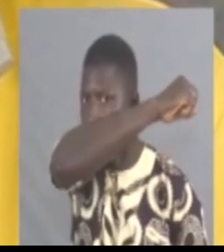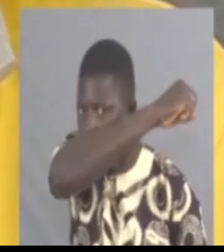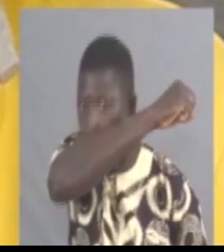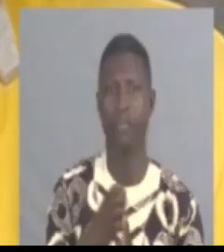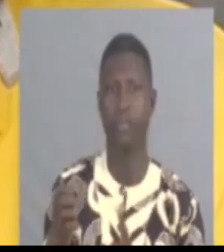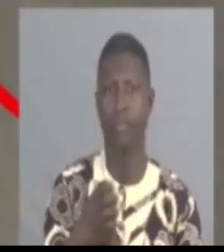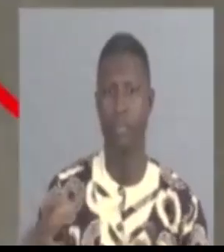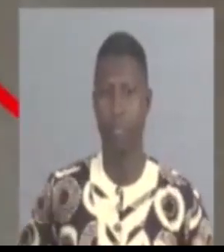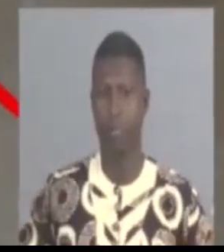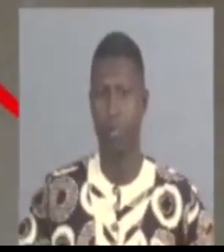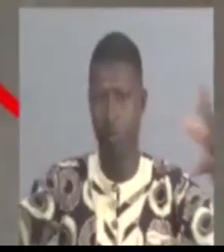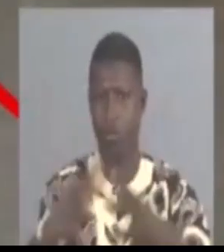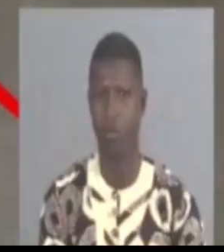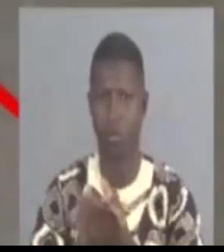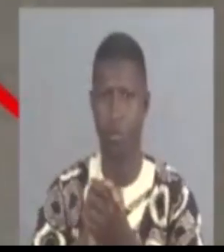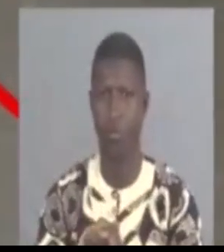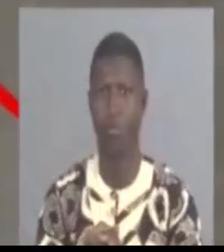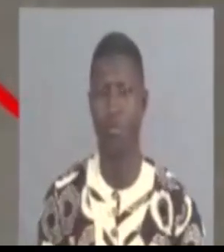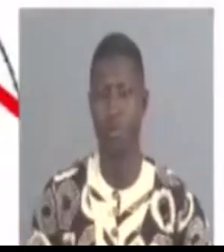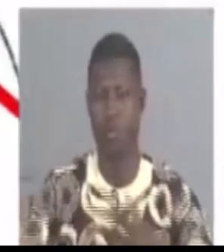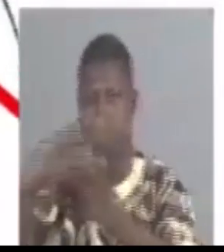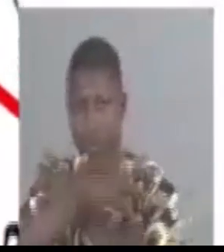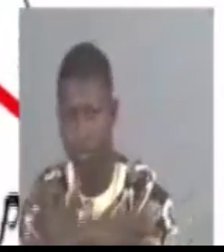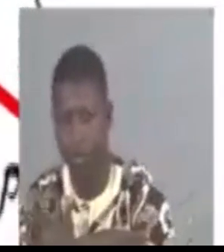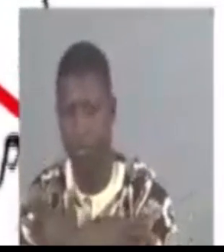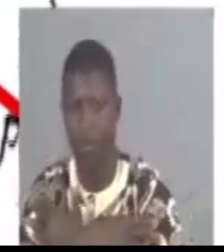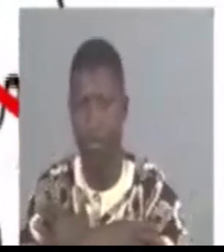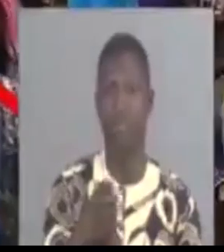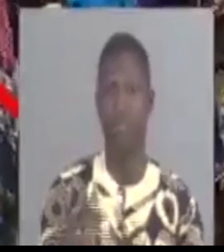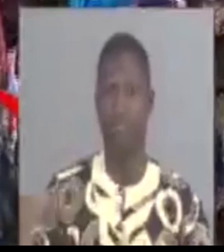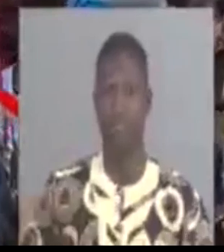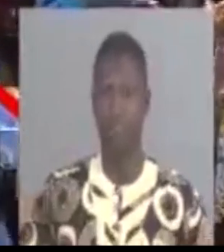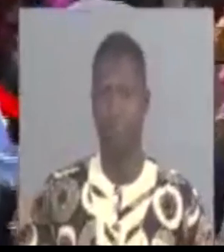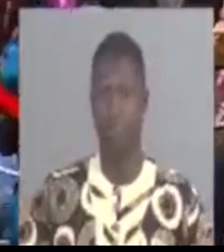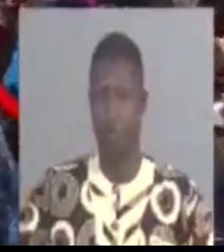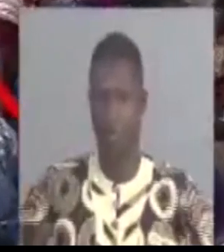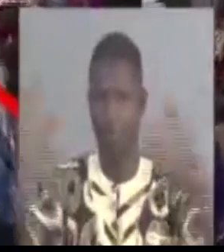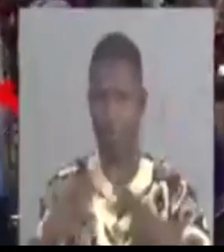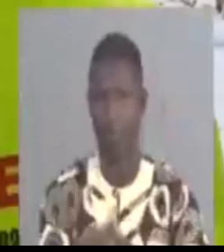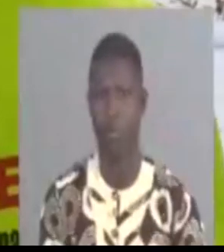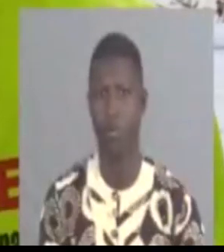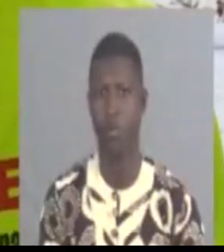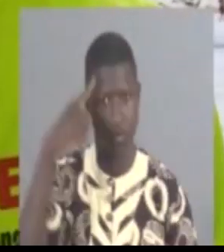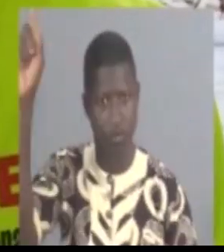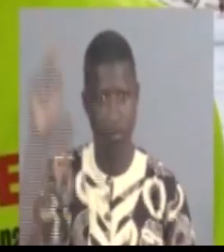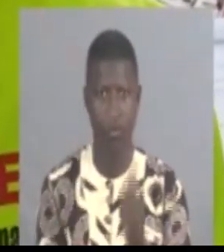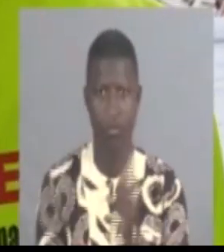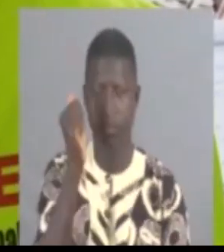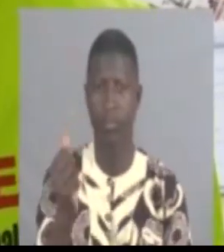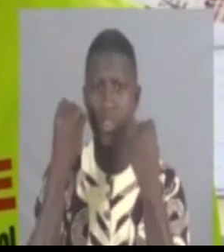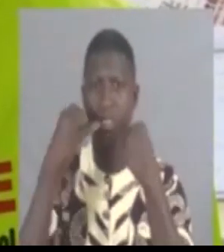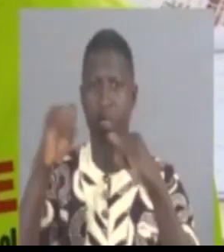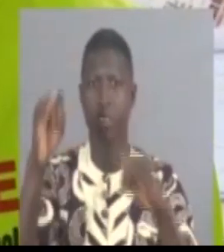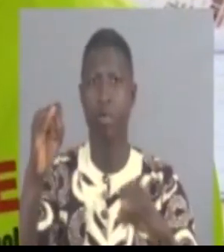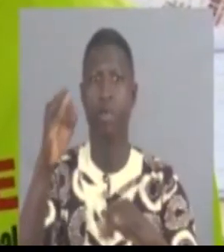bi di moytu joxe loxo safonté akit mbolo mu bari di dajalo ngir am yeneeni